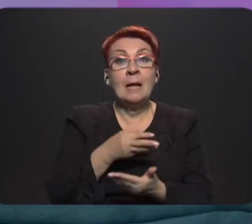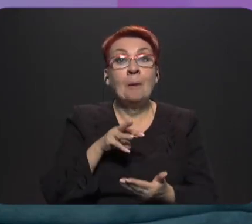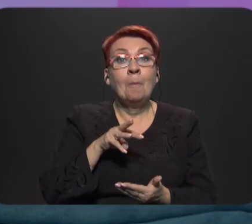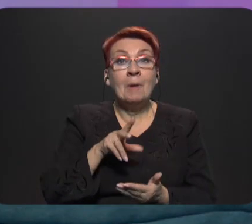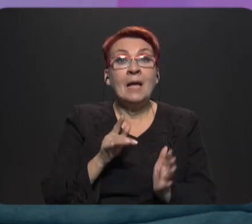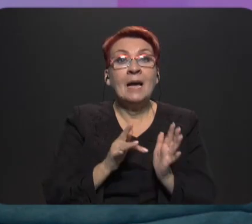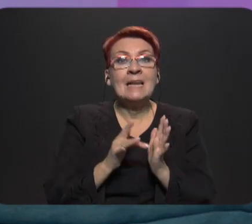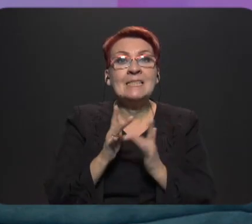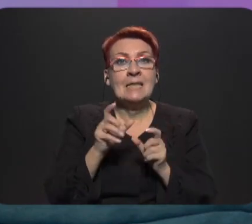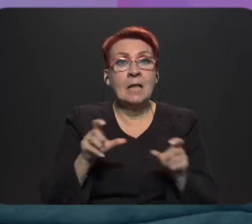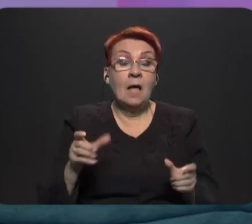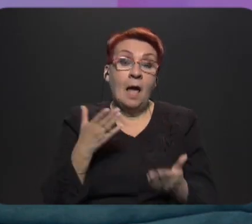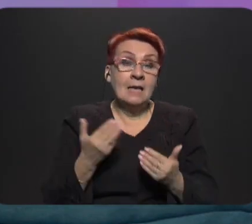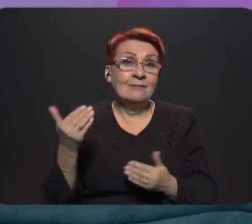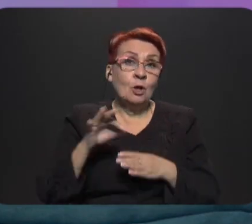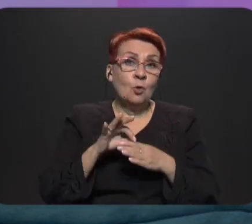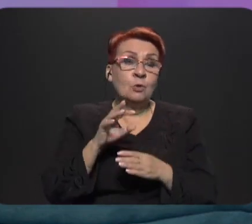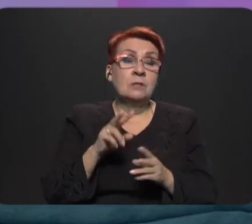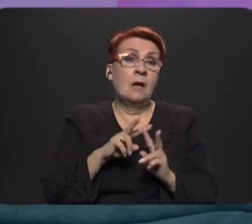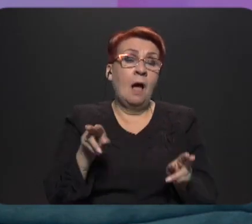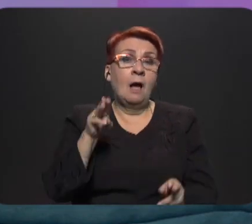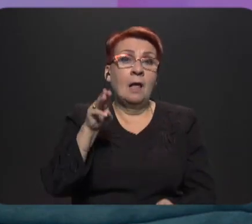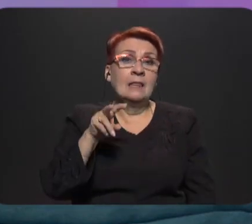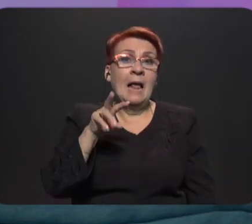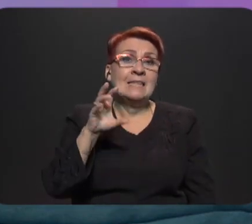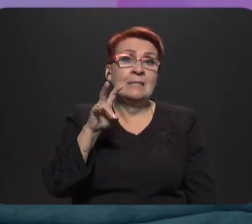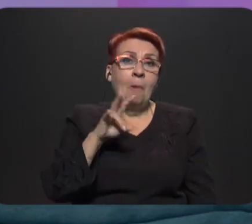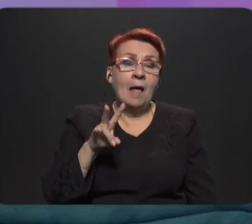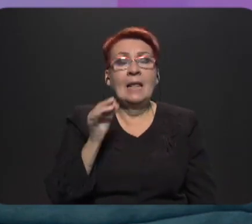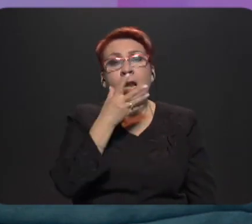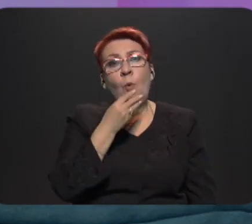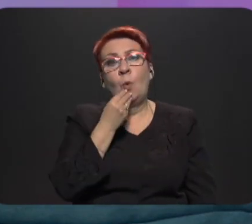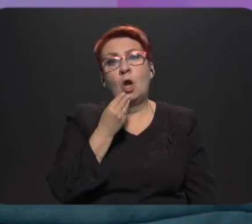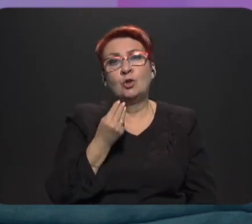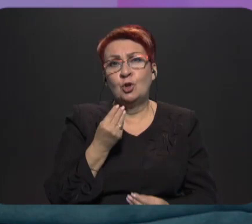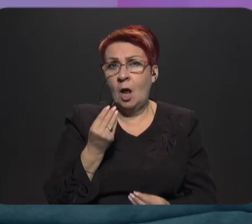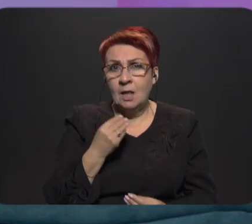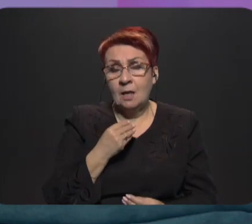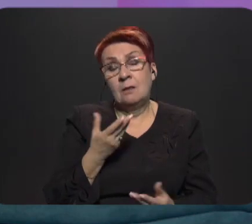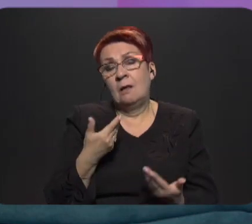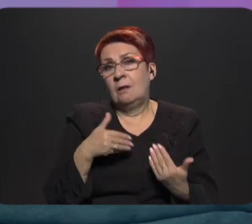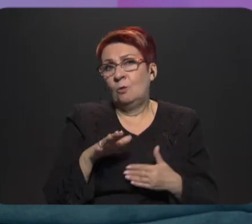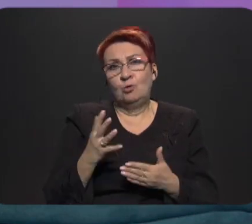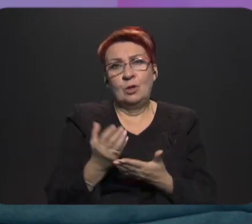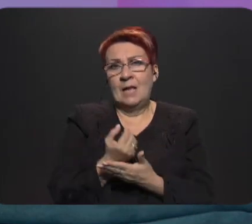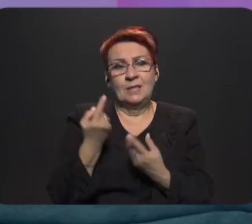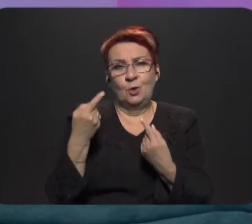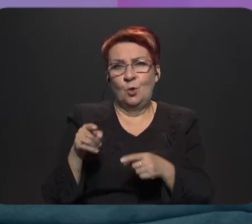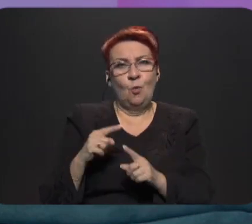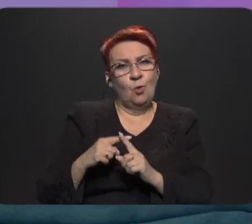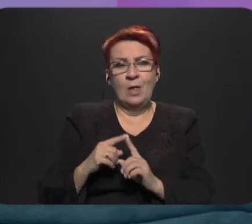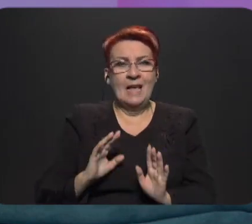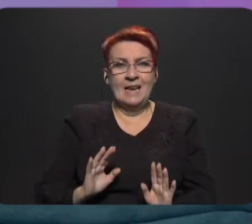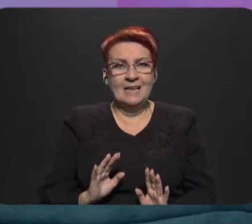как талисман или как просто украшение, ну, мне кажется, тогда лучше найти другие украшения, может,